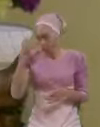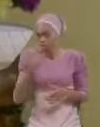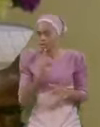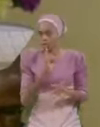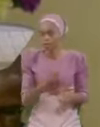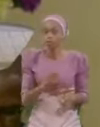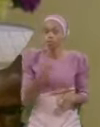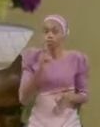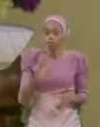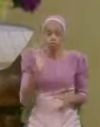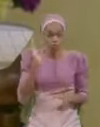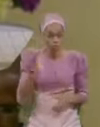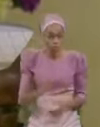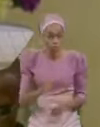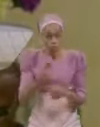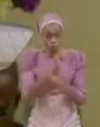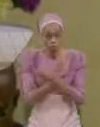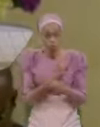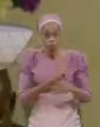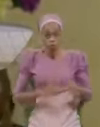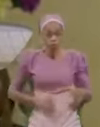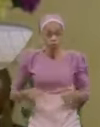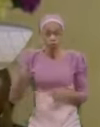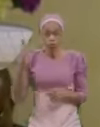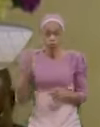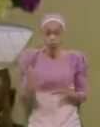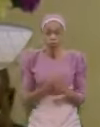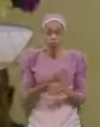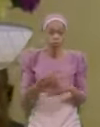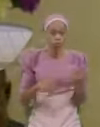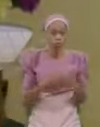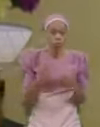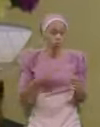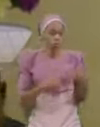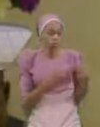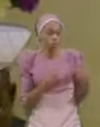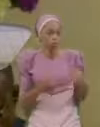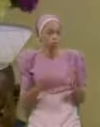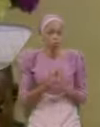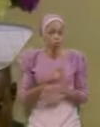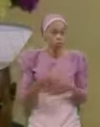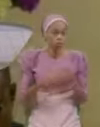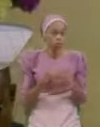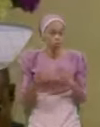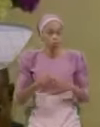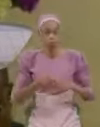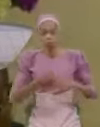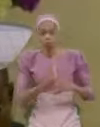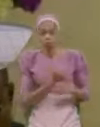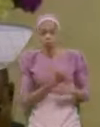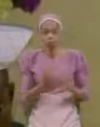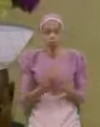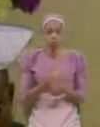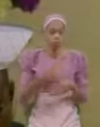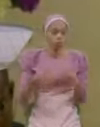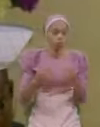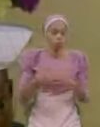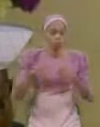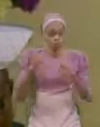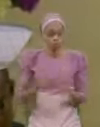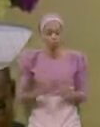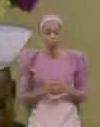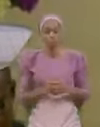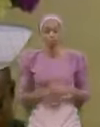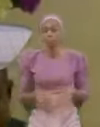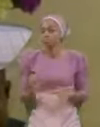ton cœur de tout ton âme de toute ta forte et de toute ta pensée et il a cité ça des écrit dans deutonome